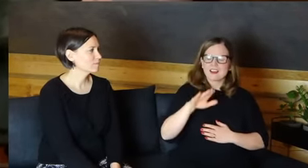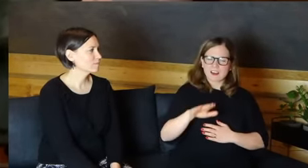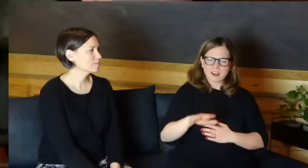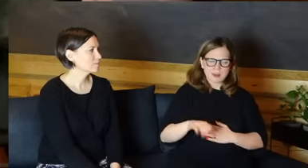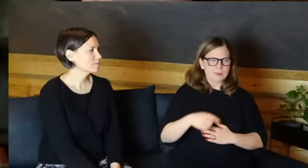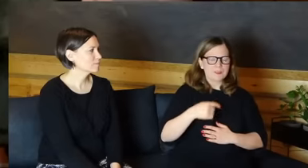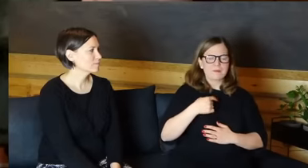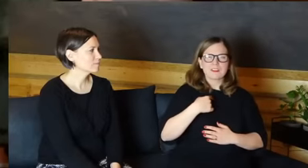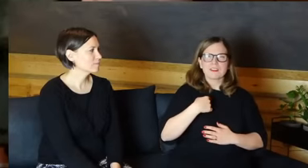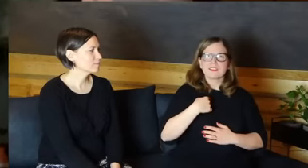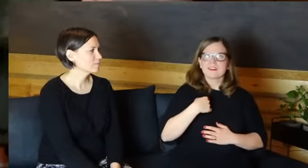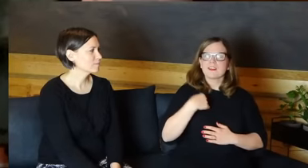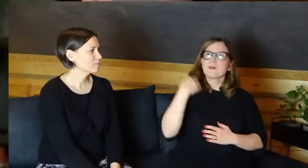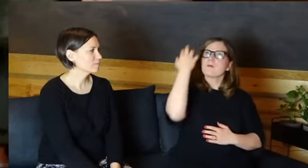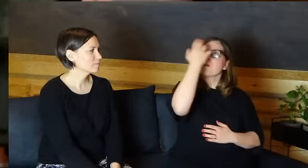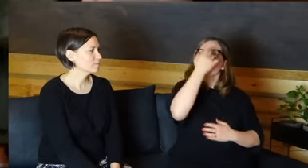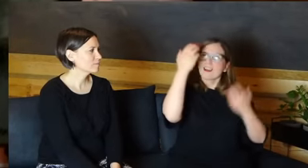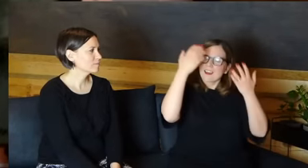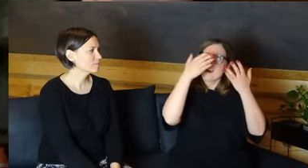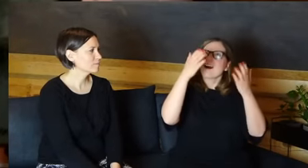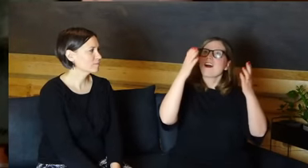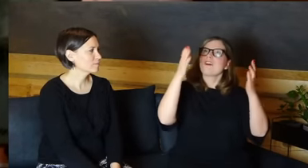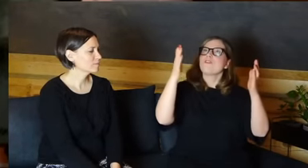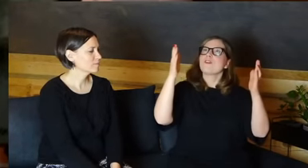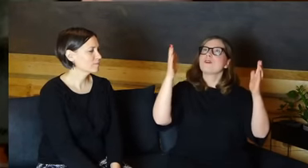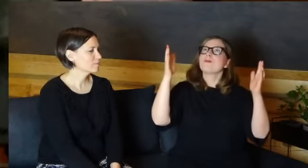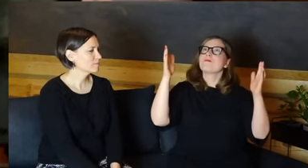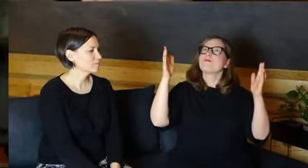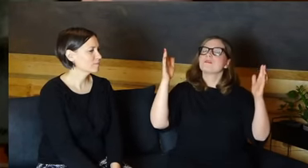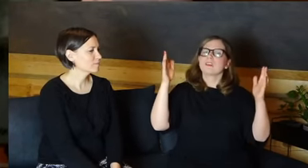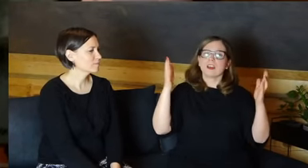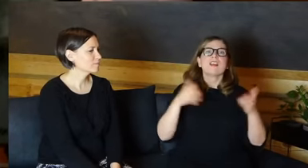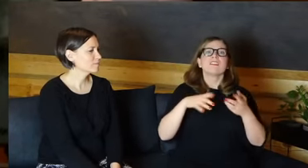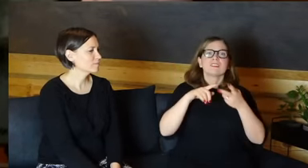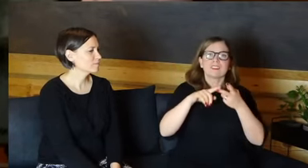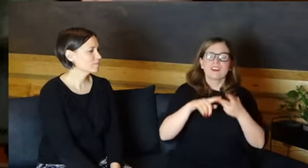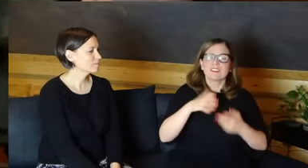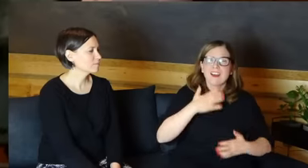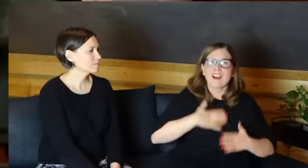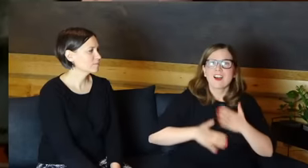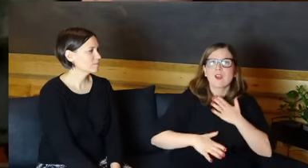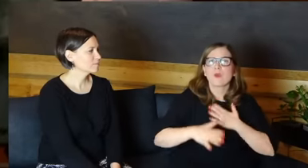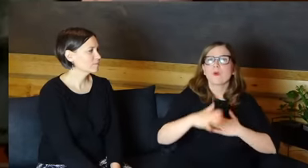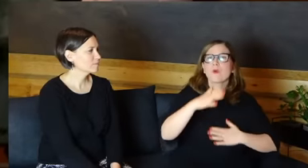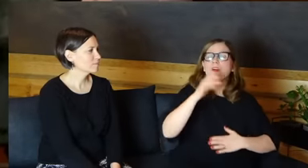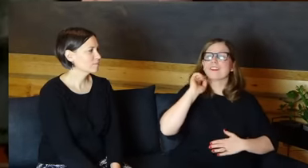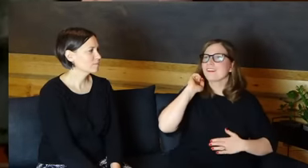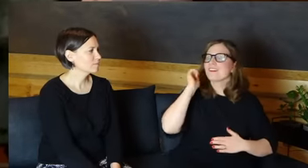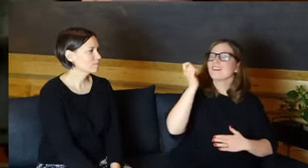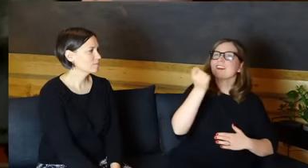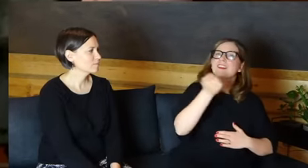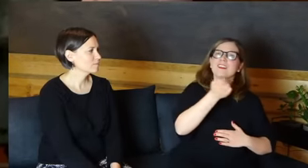avoimin, mä hiljentyän joulun tahtoisin.